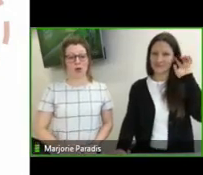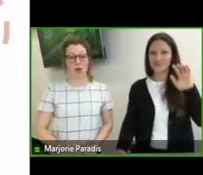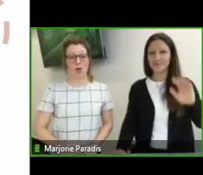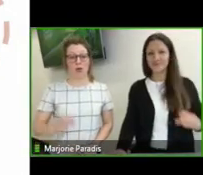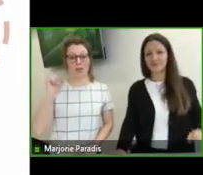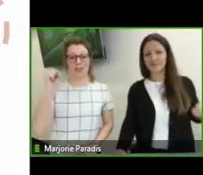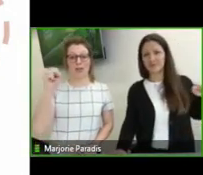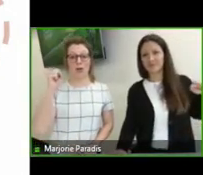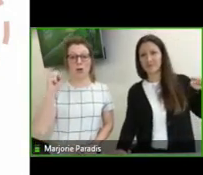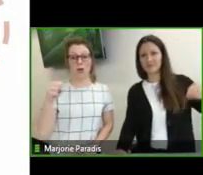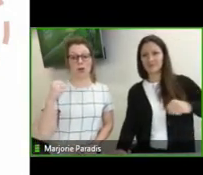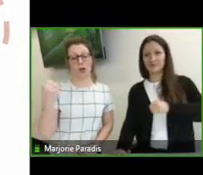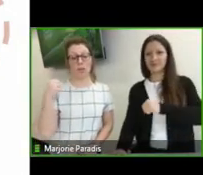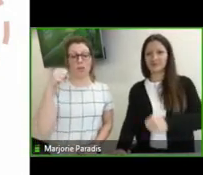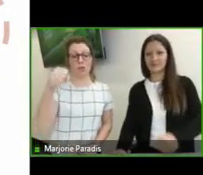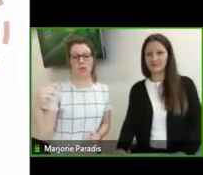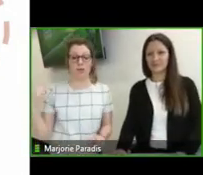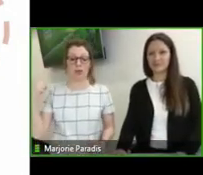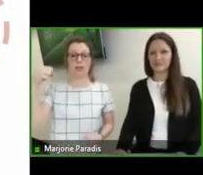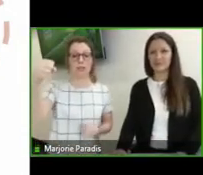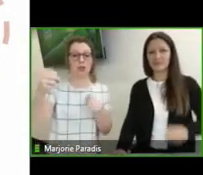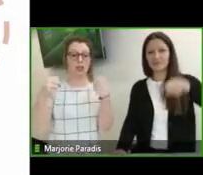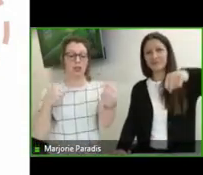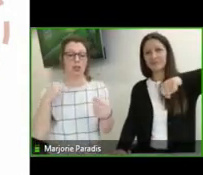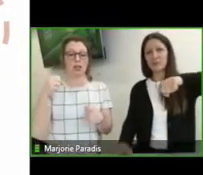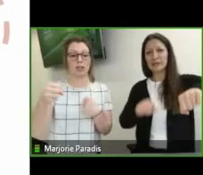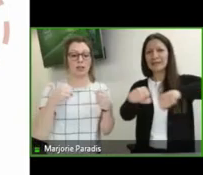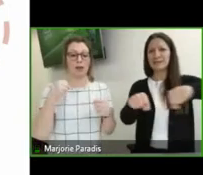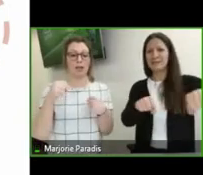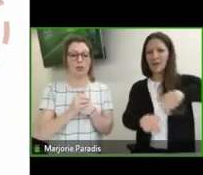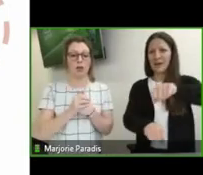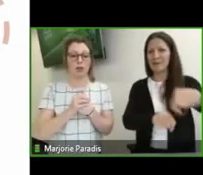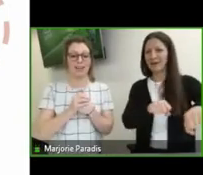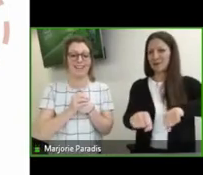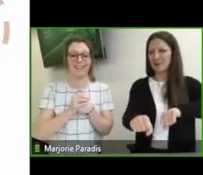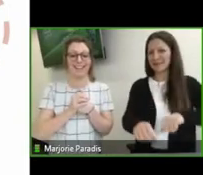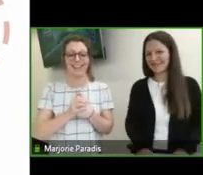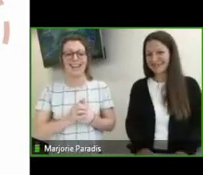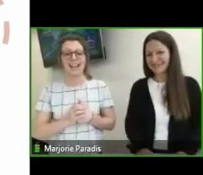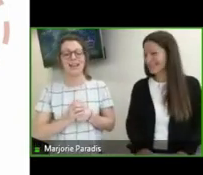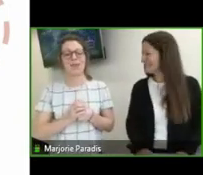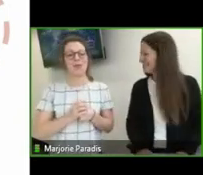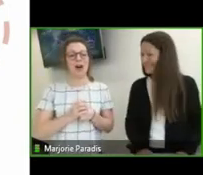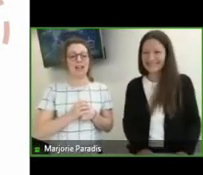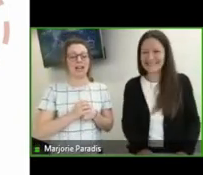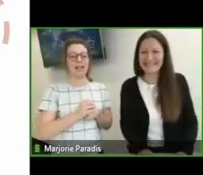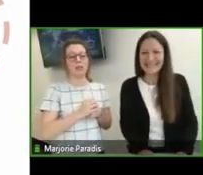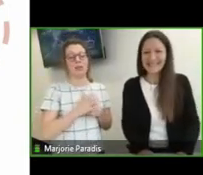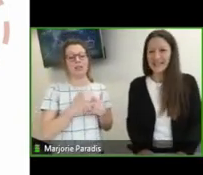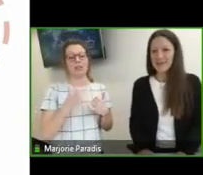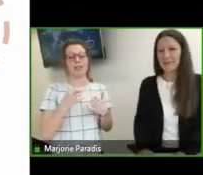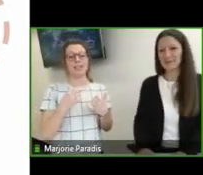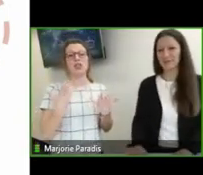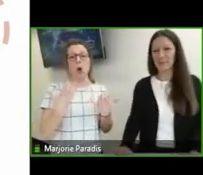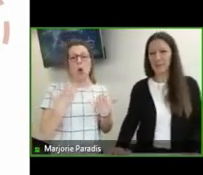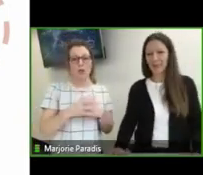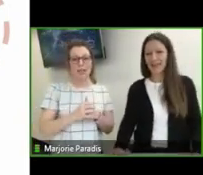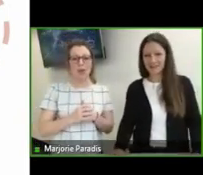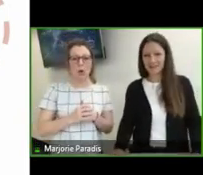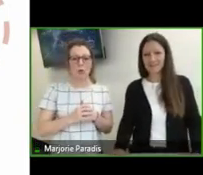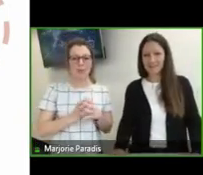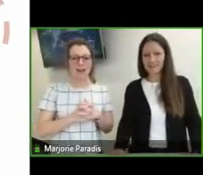le tour de ces lieux-là. Normalement, vous deviez avoir des emojis qui étaient partout. Donc, les pouvoirs, les